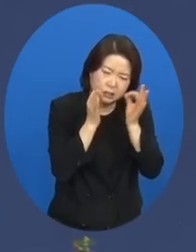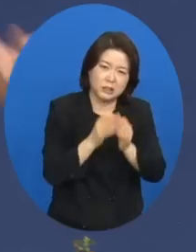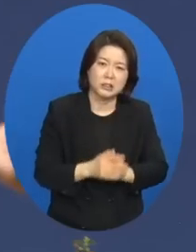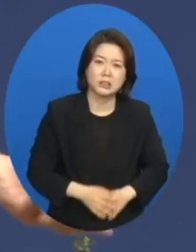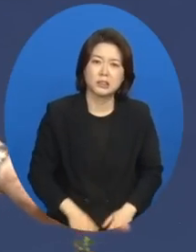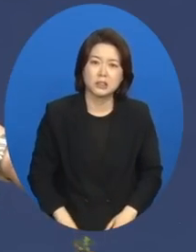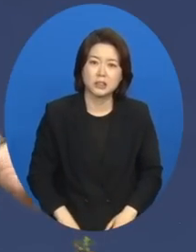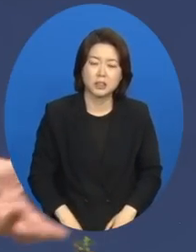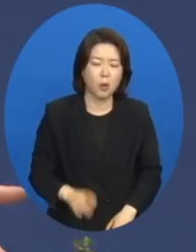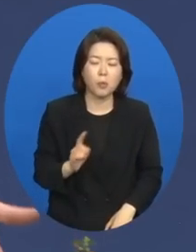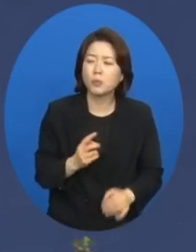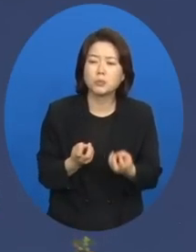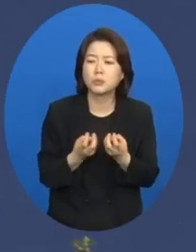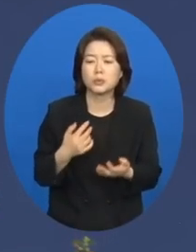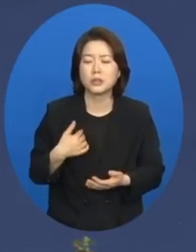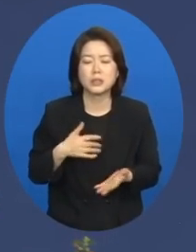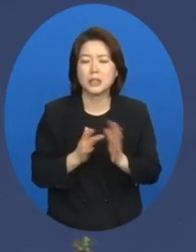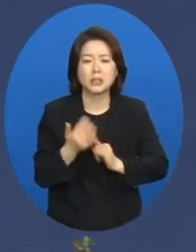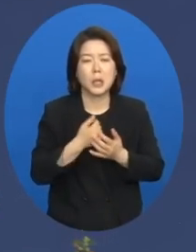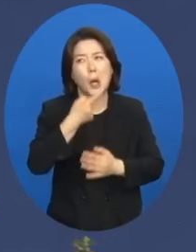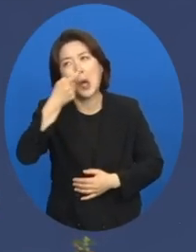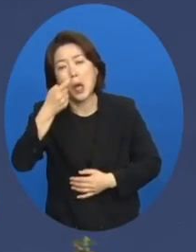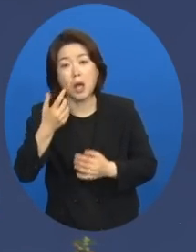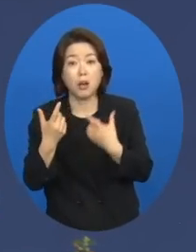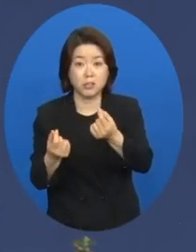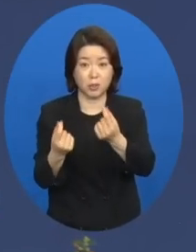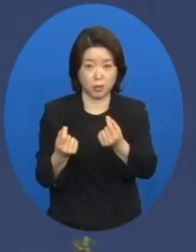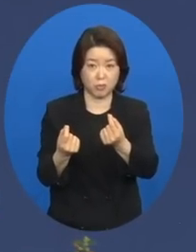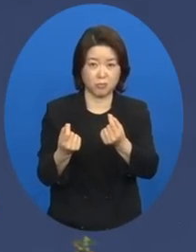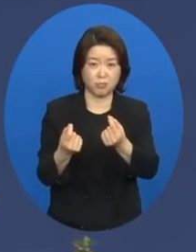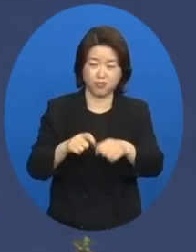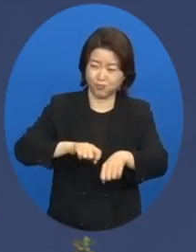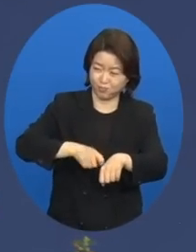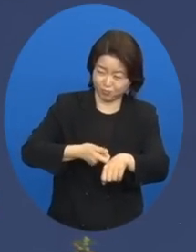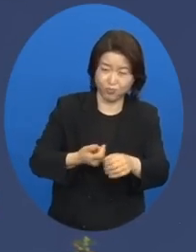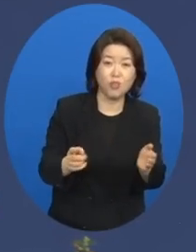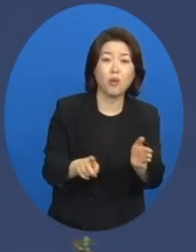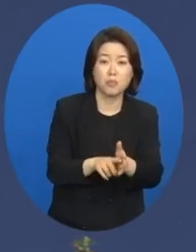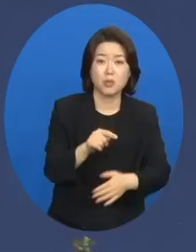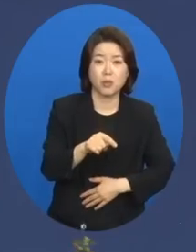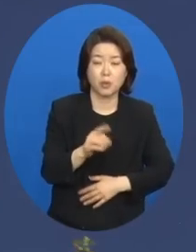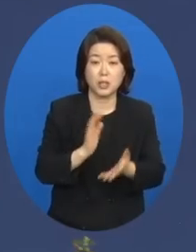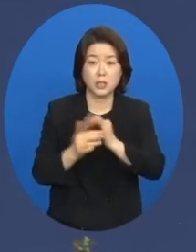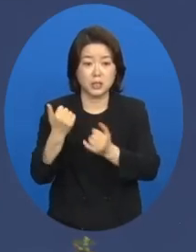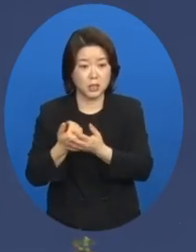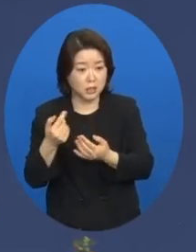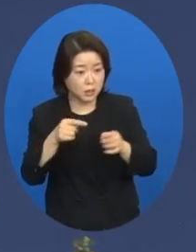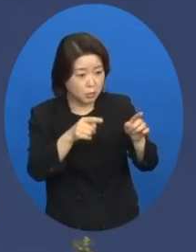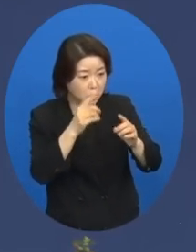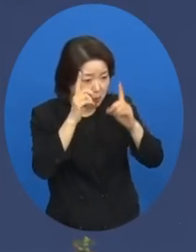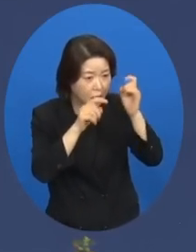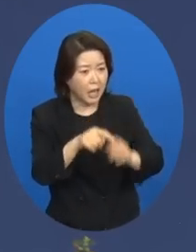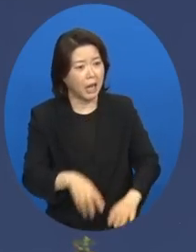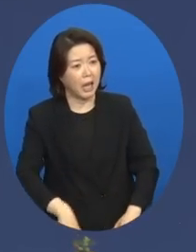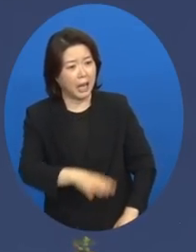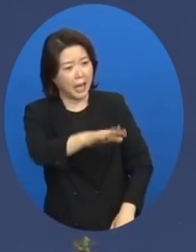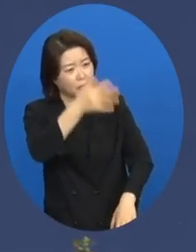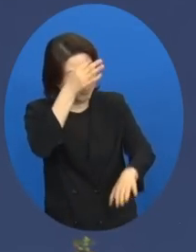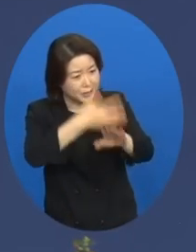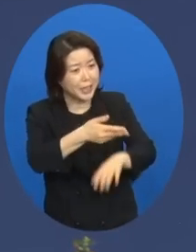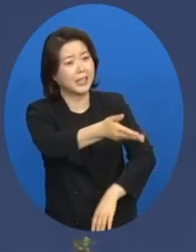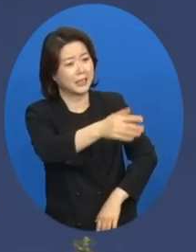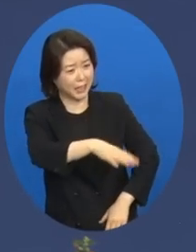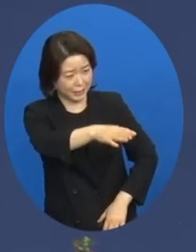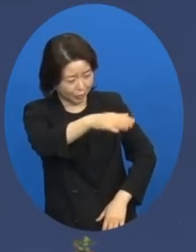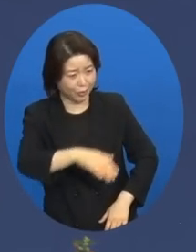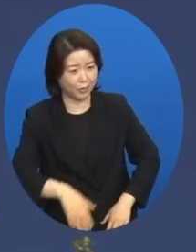내가 어떻게 다 예수 믿는데 의도 걸린 것처럼 그래가지고 그냥 막 예수님이 그 표정 보고 사과를 하셔야 돼. 응? 미안하다.